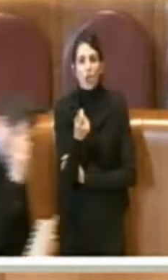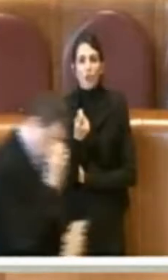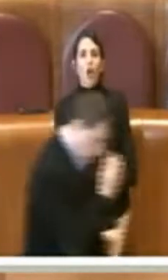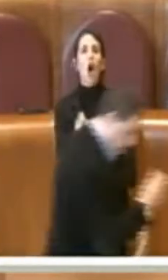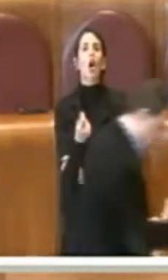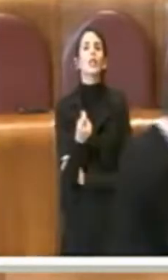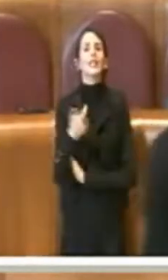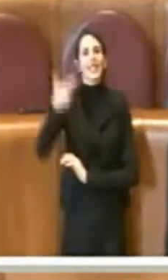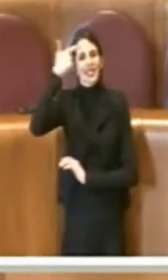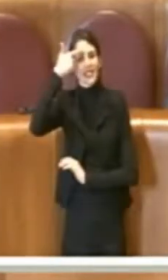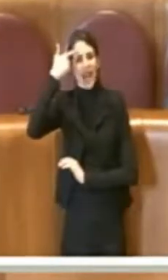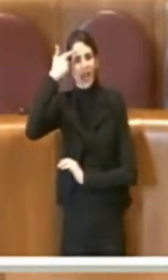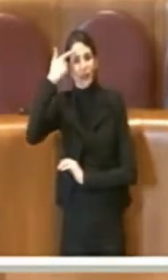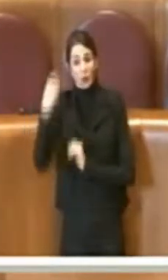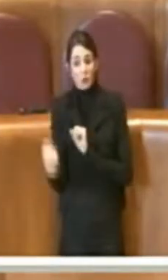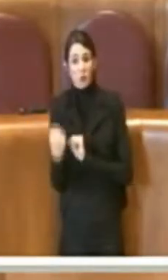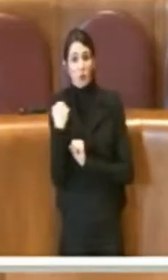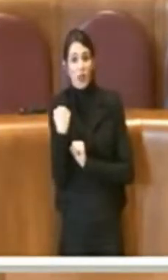dallo Stato,